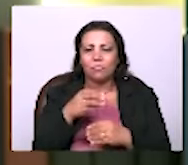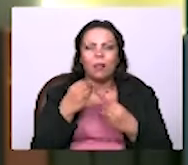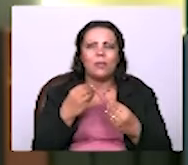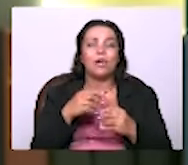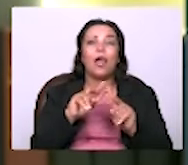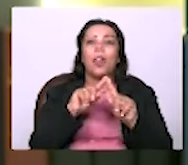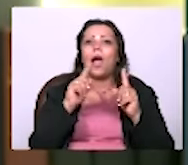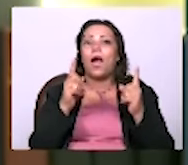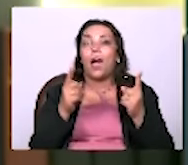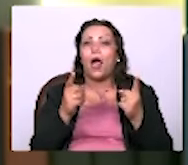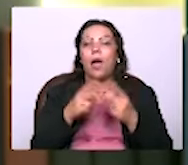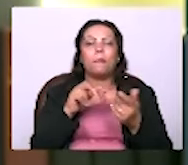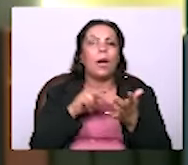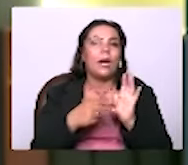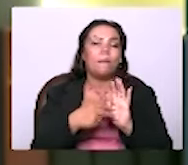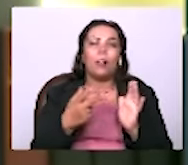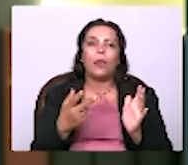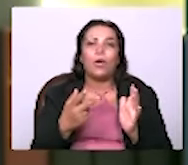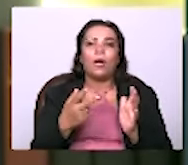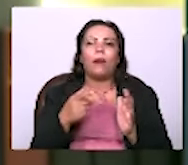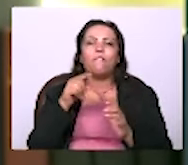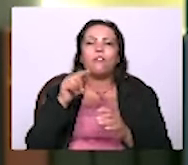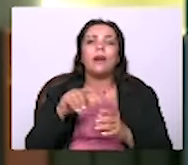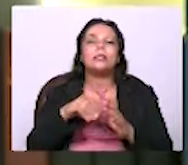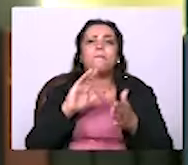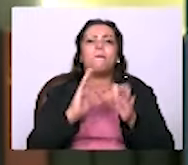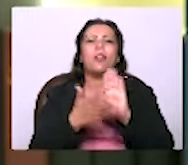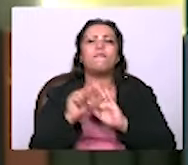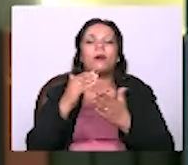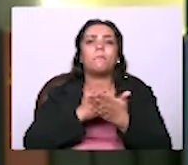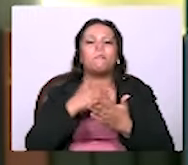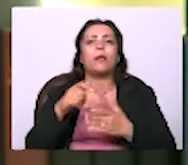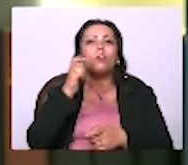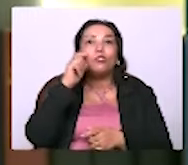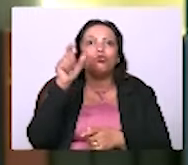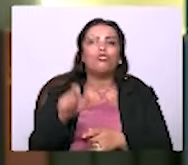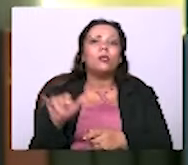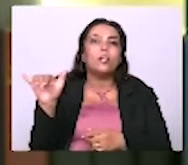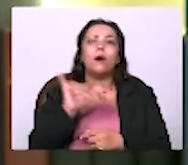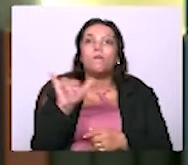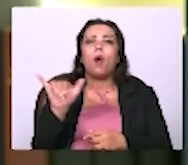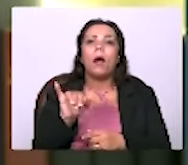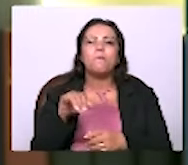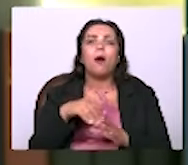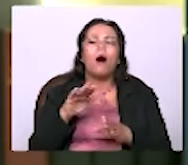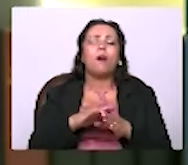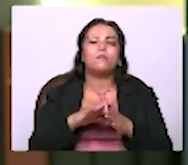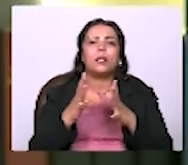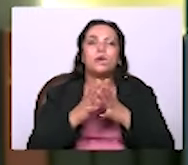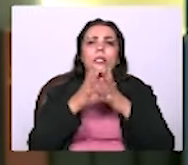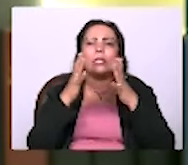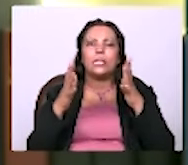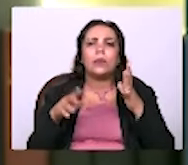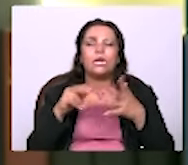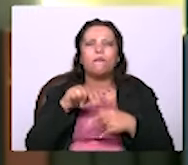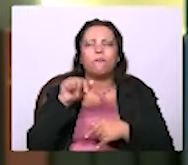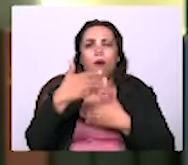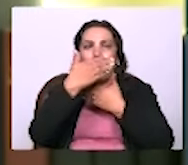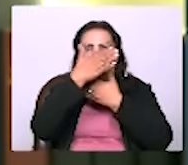العالم ماذا سيحدث في هذا الملف بعد اختفاء شخصيه مهمه اثرت كثيرا في حركه